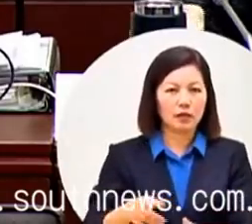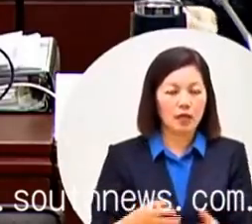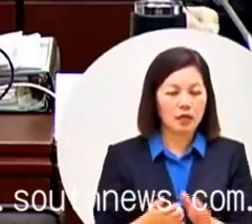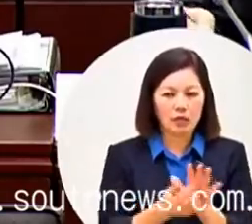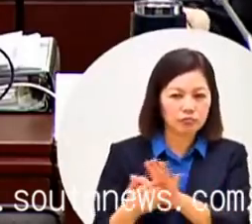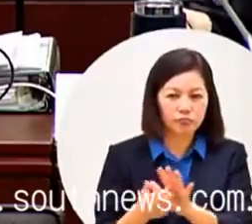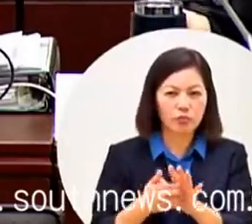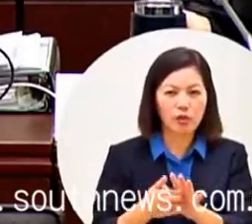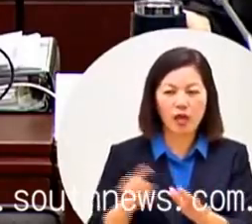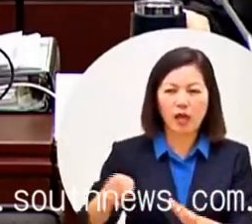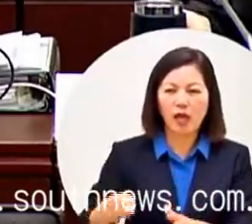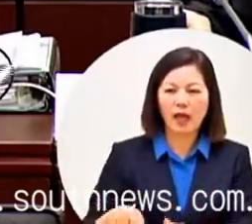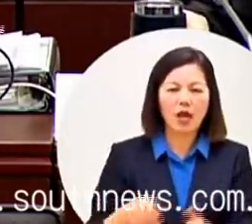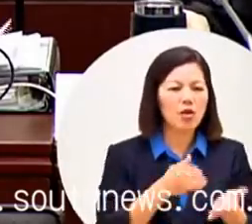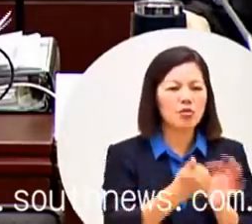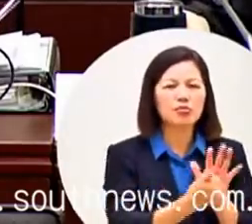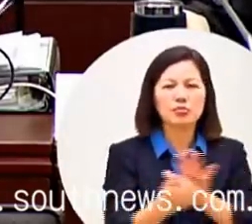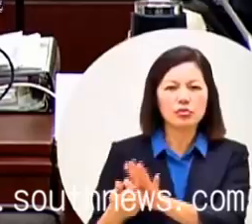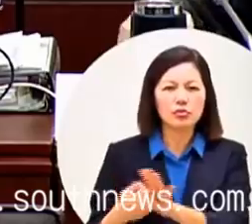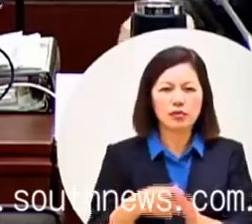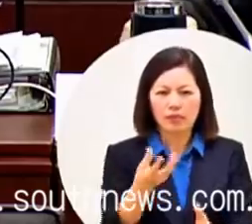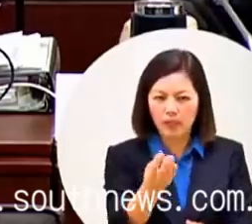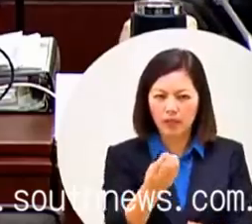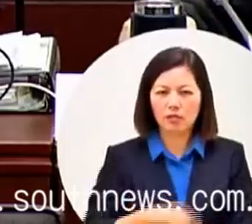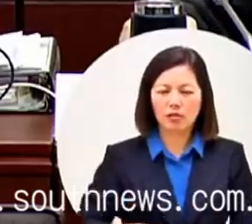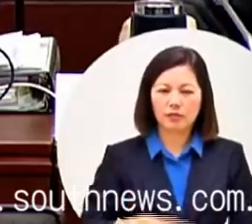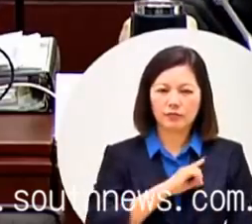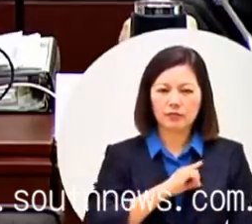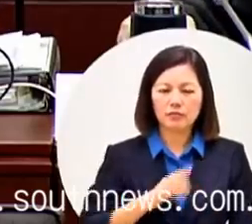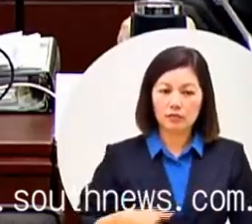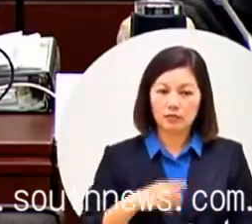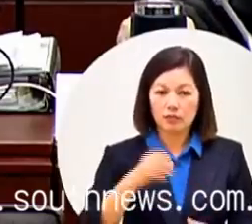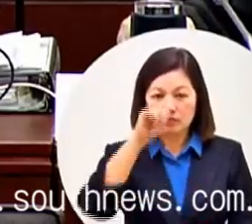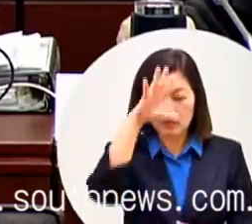员，我们自己变成单干户，没有的。跟吴院议员报告一下。